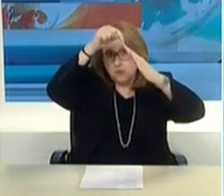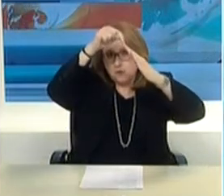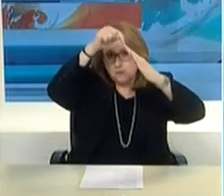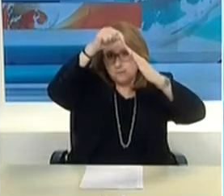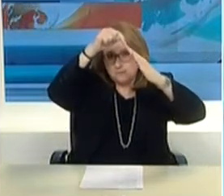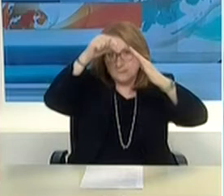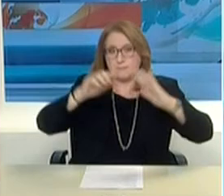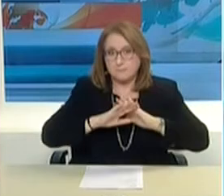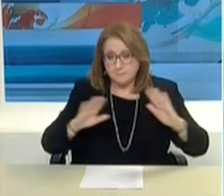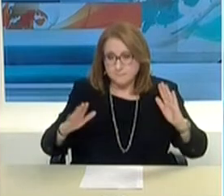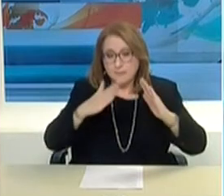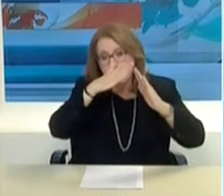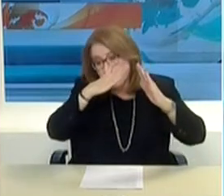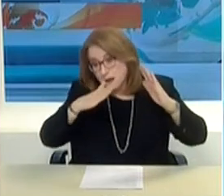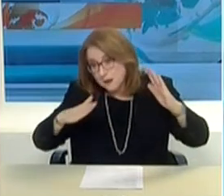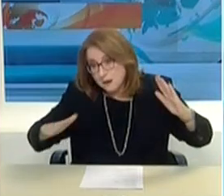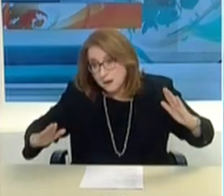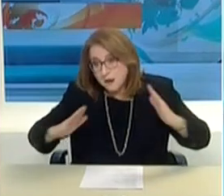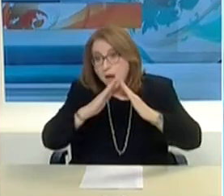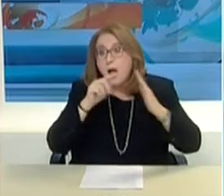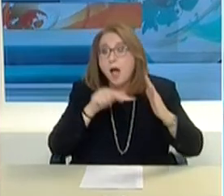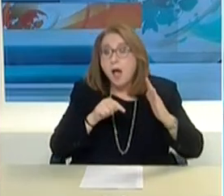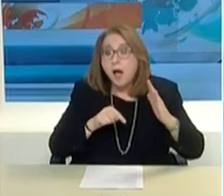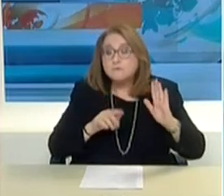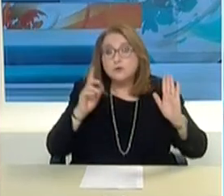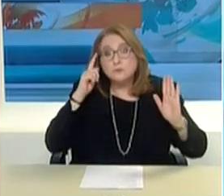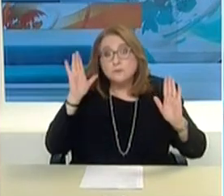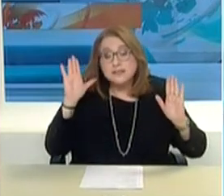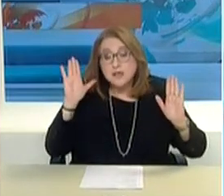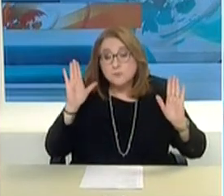εκτιμήσεις μπορεί να γίνει και γίνεται με μαθηματικά μοντέλα.